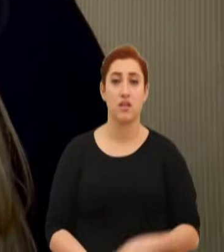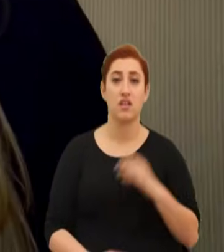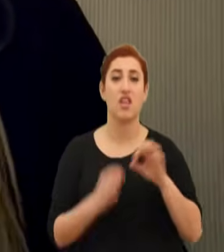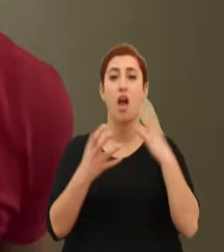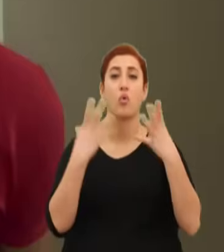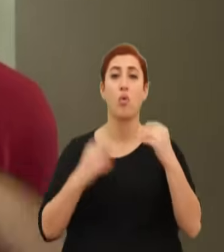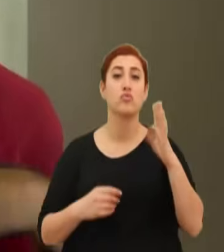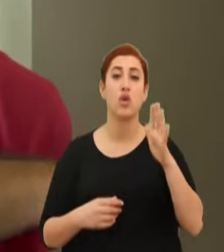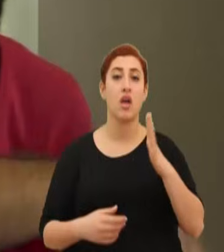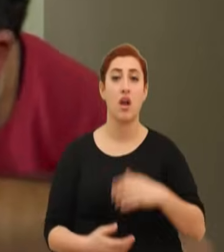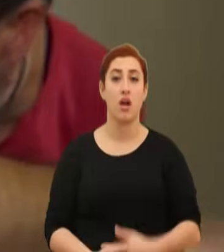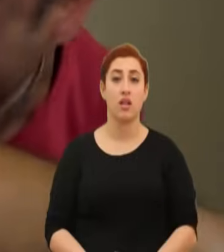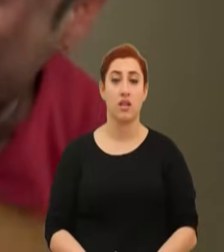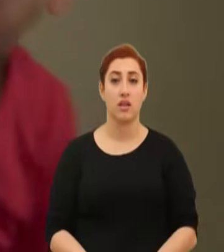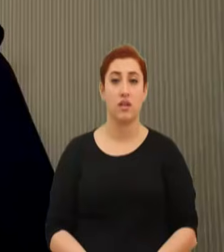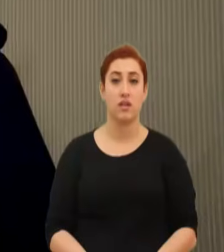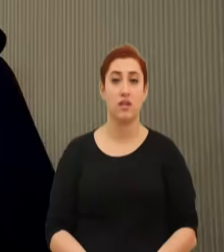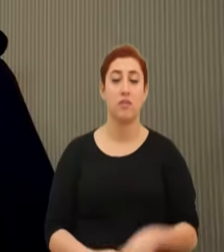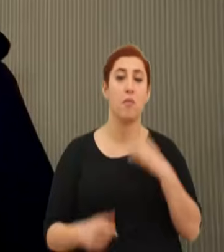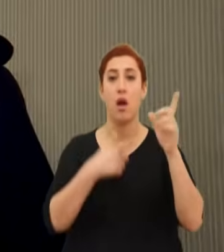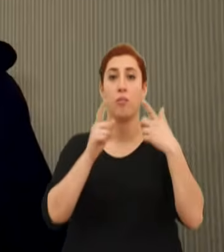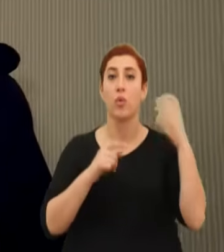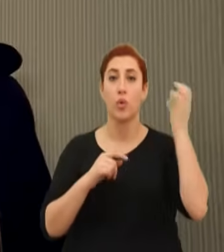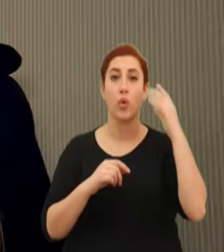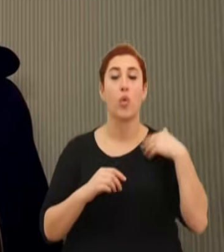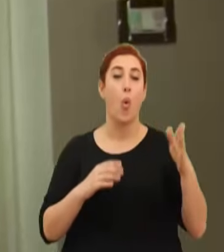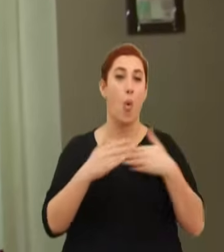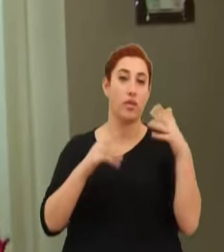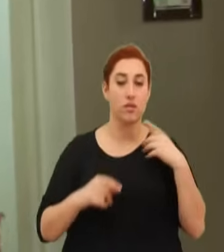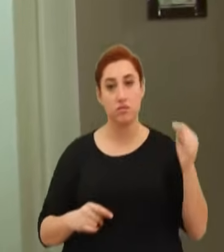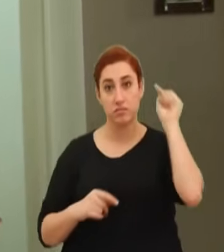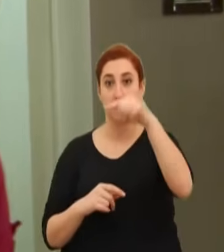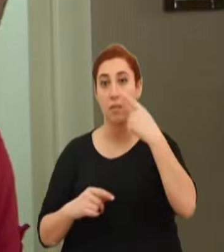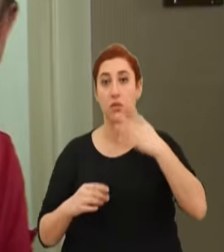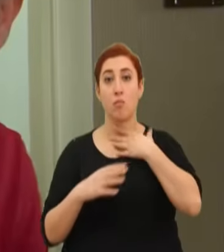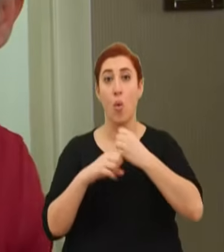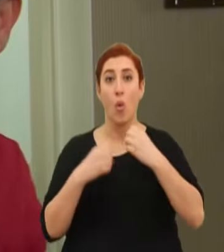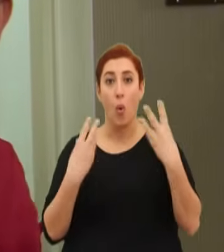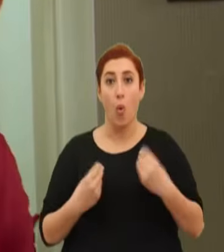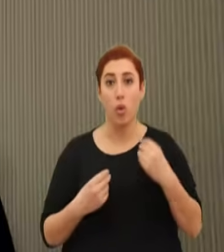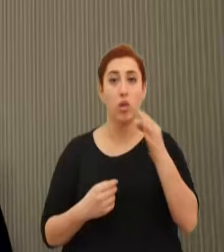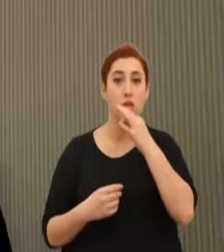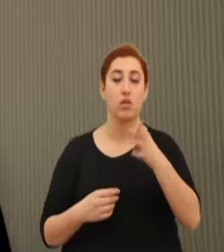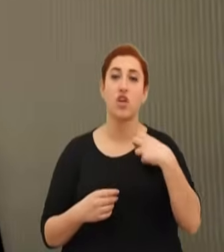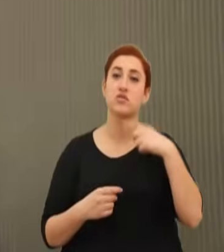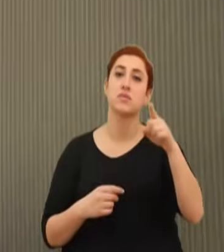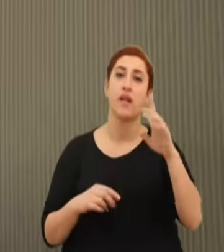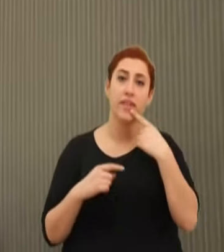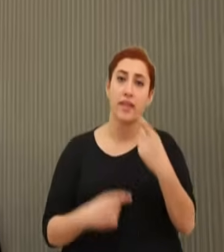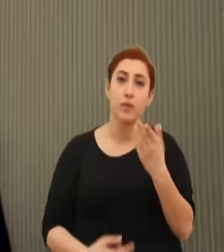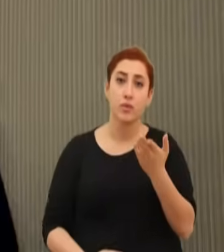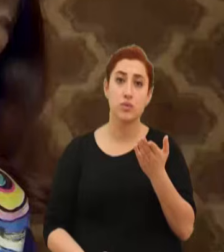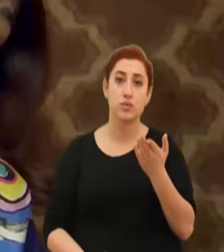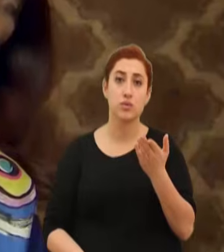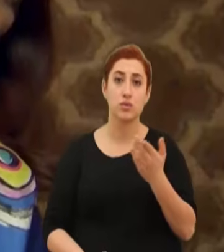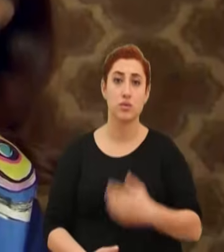Yangın çıkmış herhalde. İmdat çığlıkları duyunca yan odadan hemen bu odaya geçtim. Boğulmak üzereydi kızcağız. Aşkım sen ne